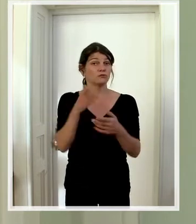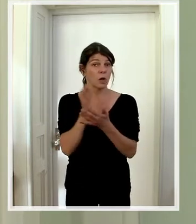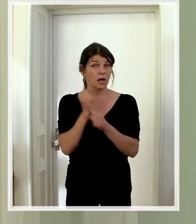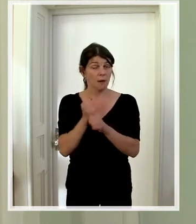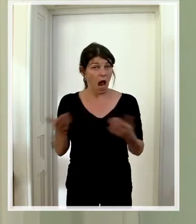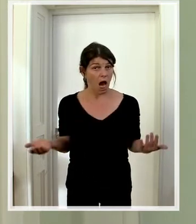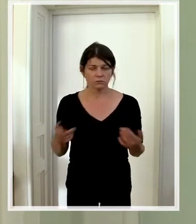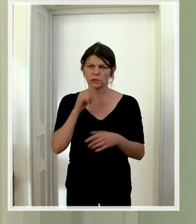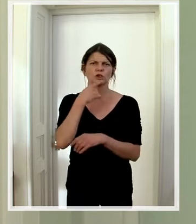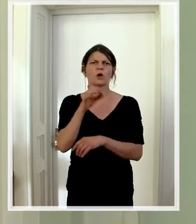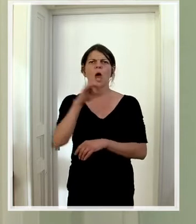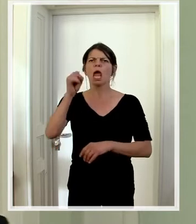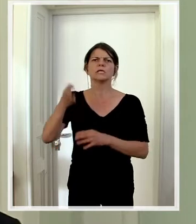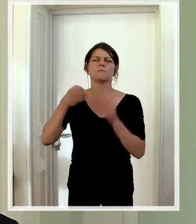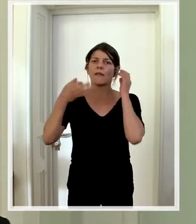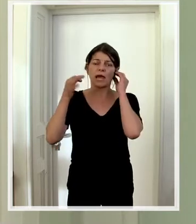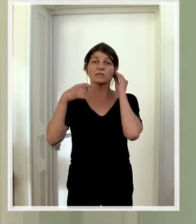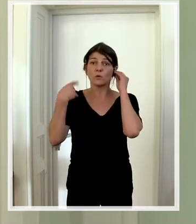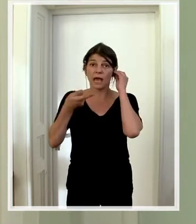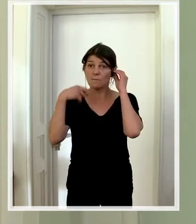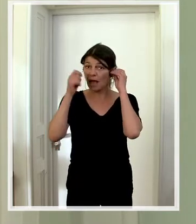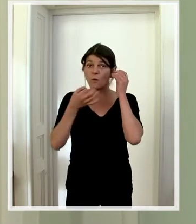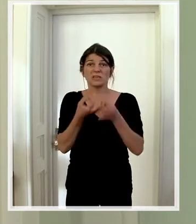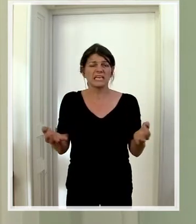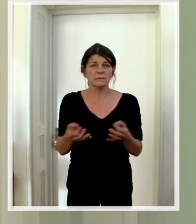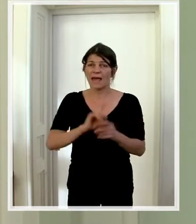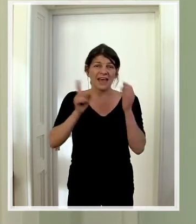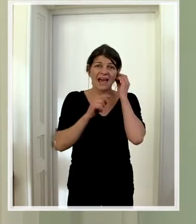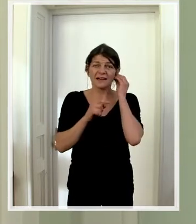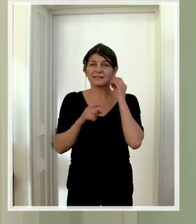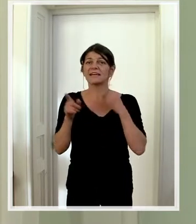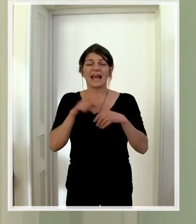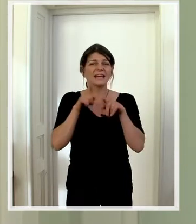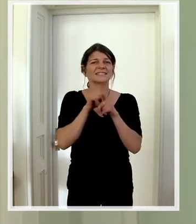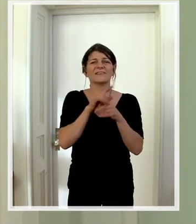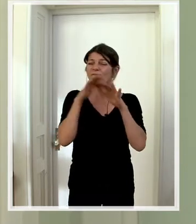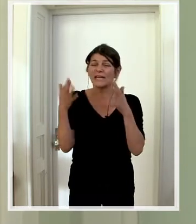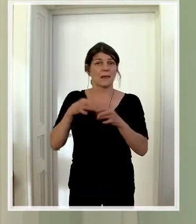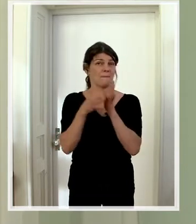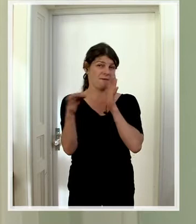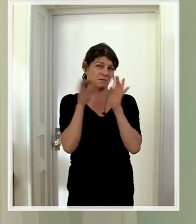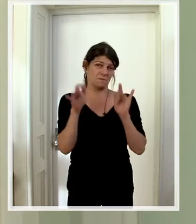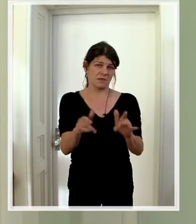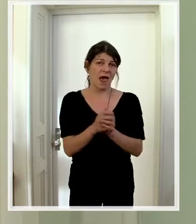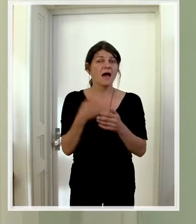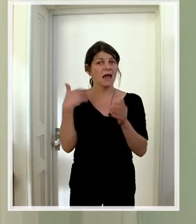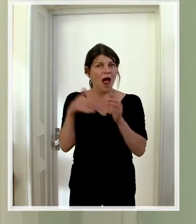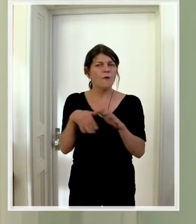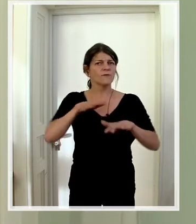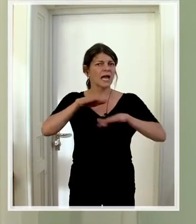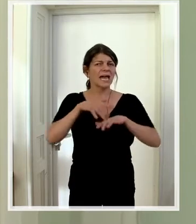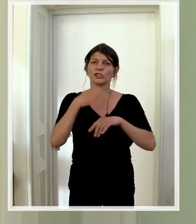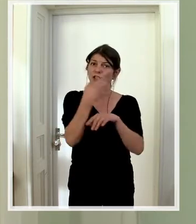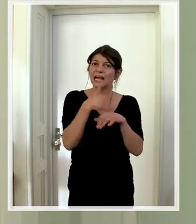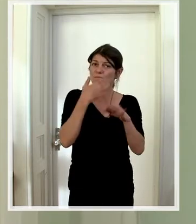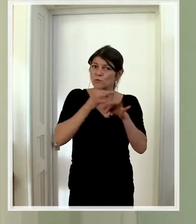hat, jetzt bauen wir die S-Bahn und dann bauen wir lange eh nichts. Wir sind parallel verschiedenste Massnahmen dran. Und dort gehört dazu, dass man auch den Verkehr in Schaan weiterhin